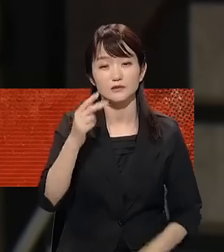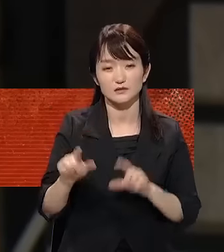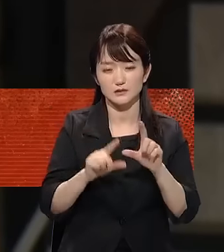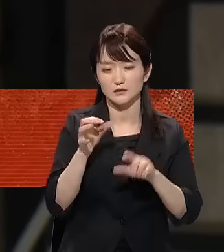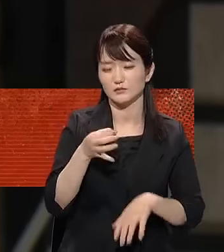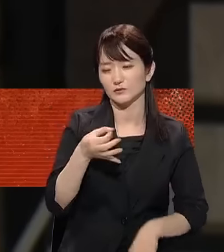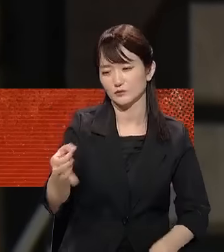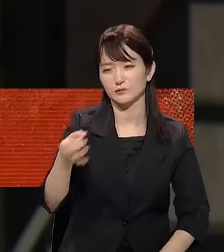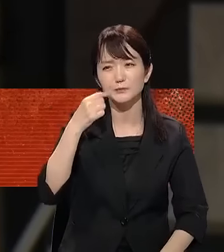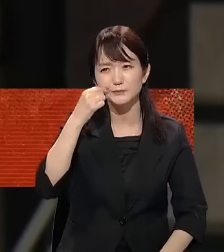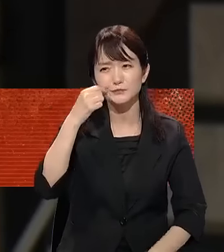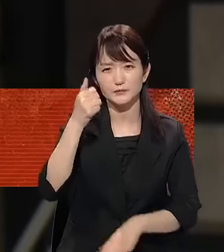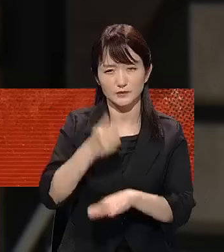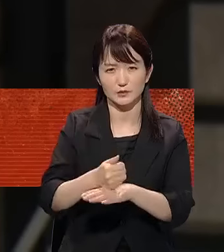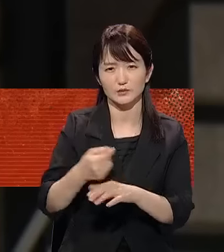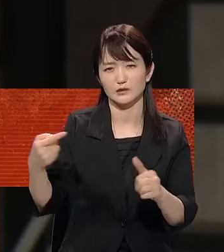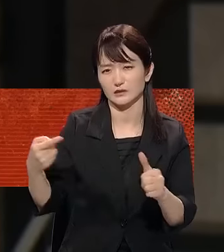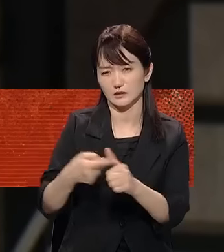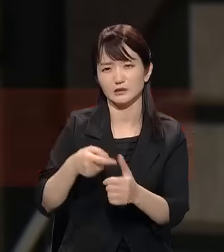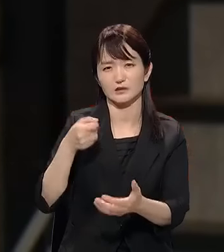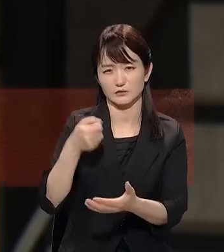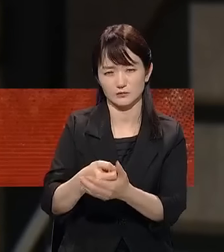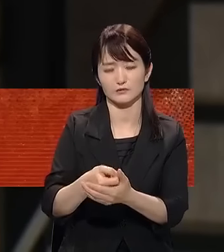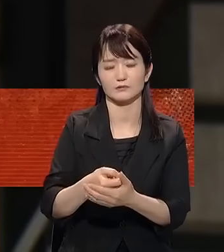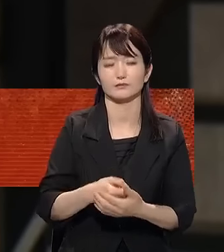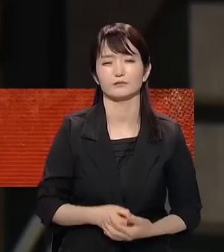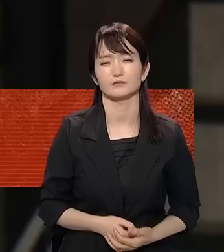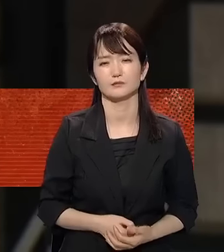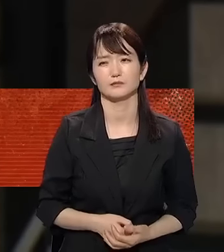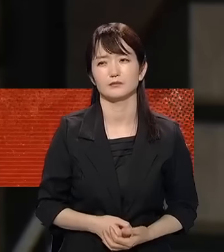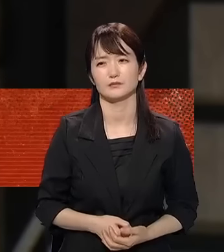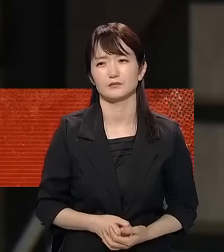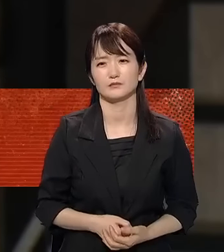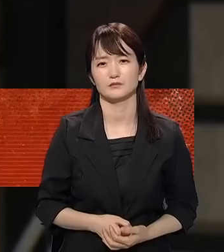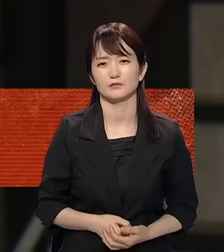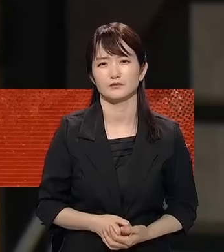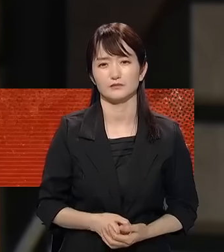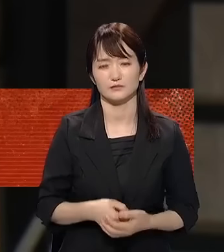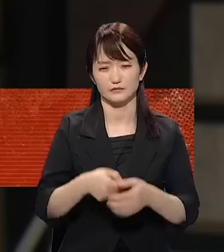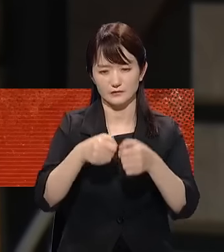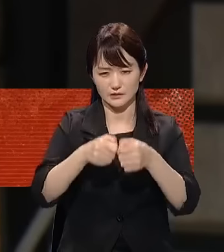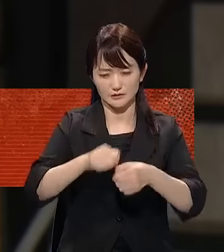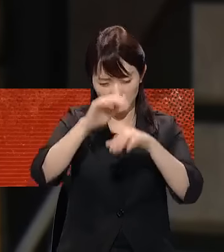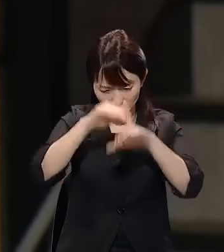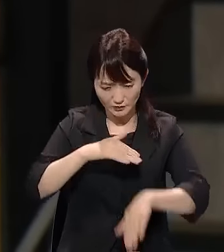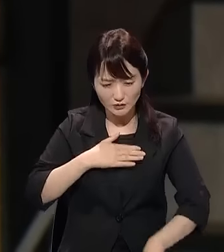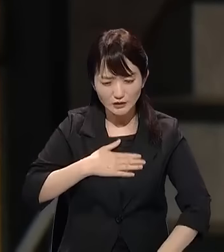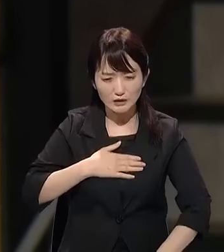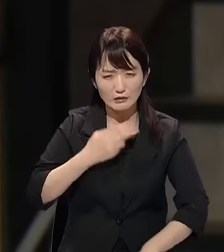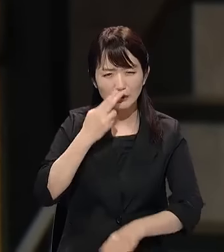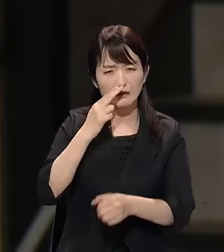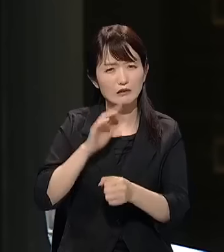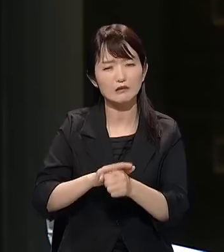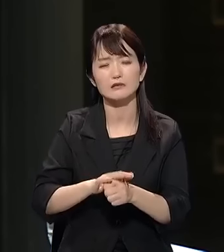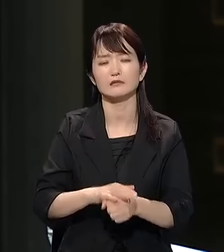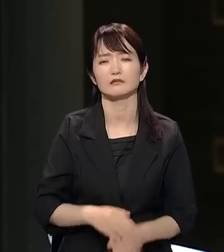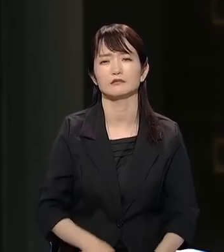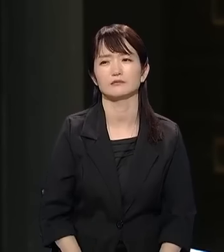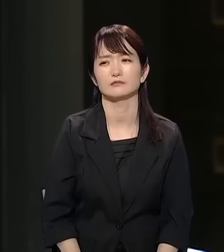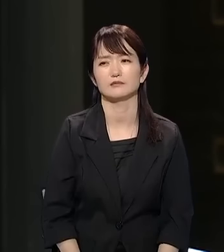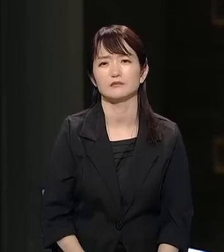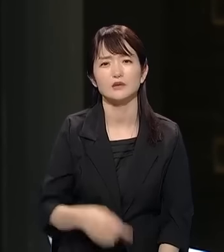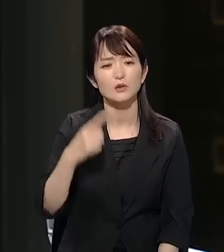못하니까 살인을 결심을 하게 됐다 정말 내막을 알고 보면은 어이가 없는 그런 사건입니다 근데 왜 하필